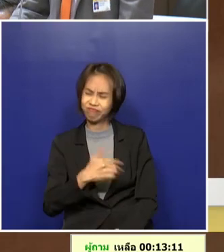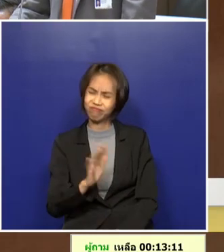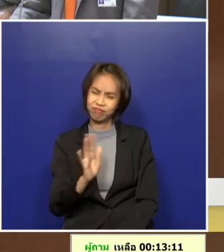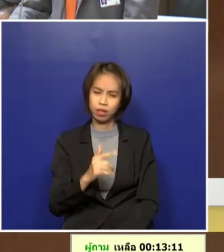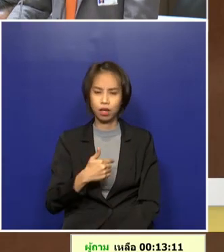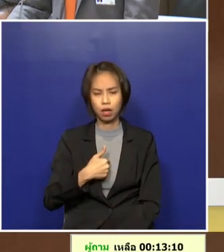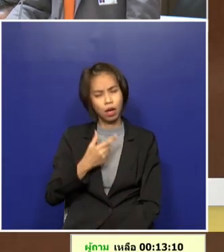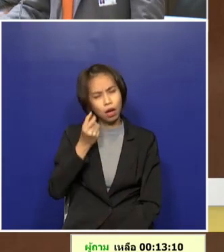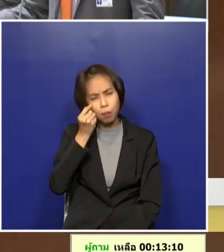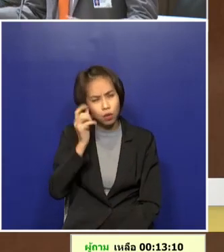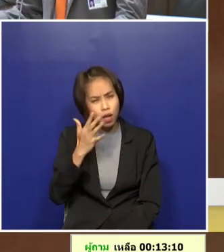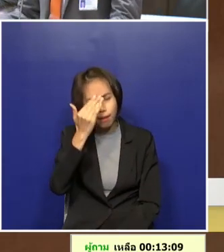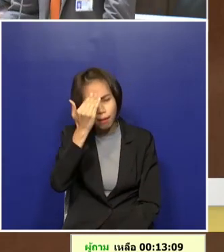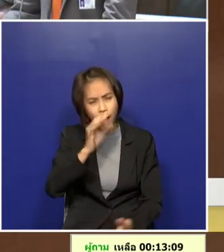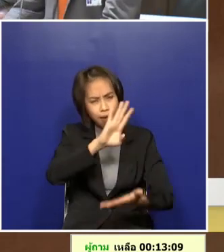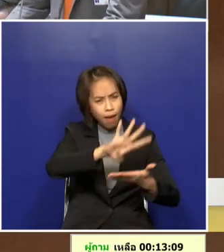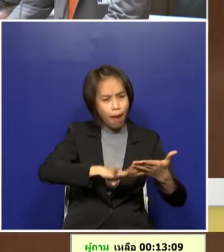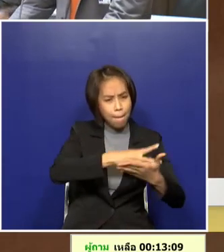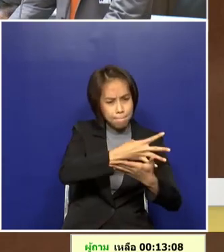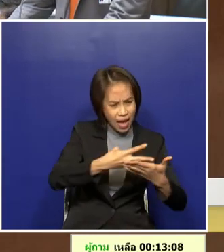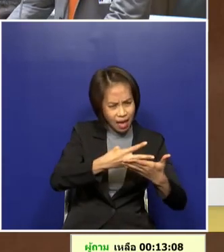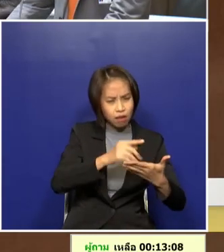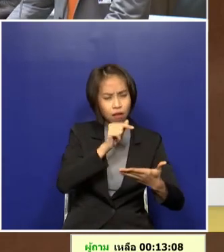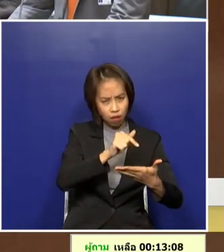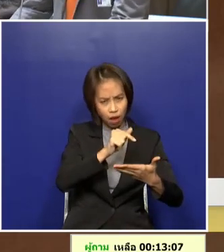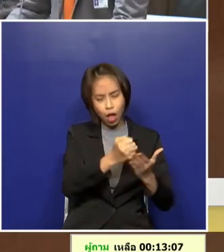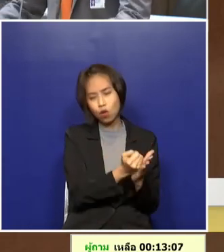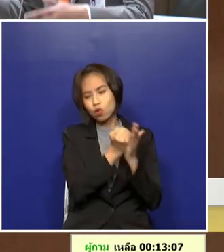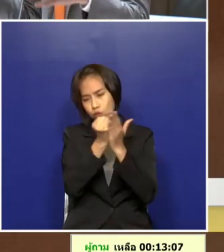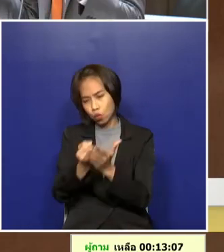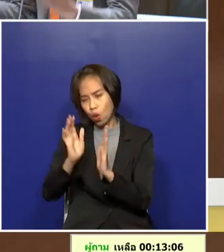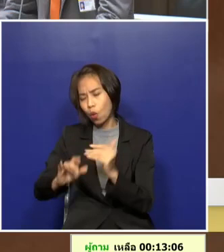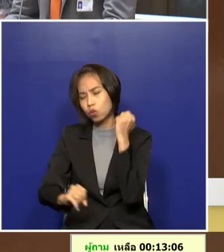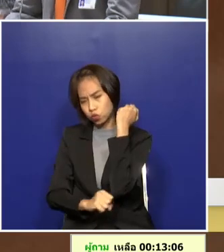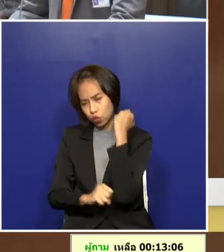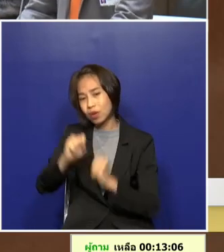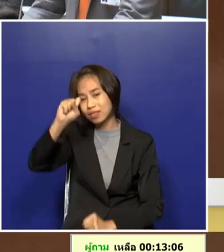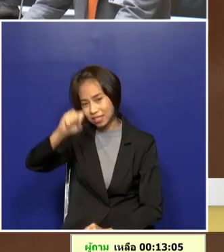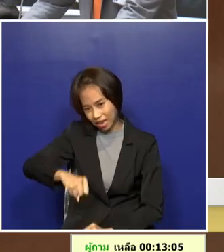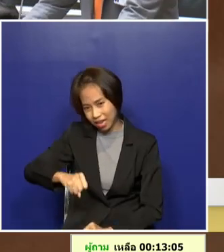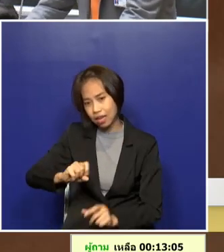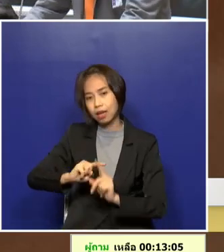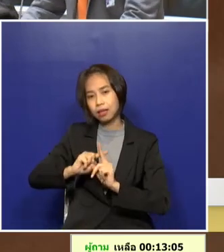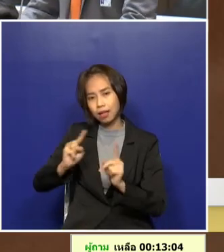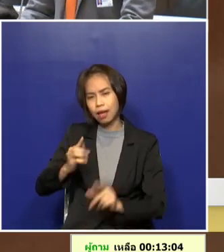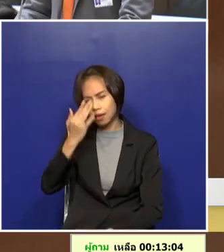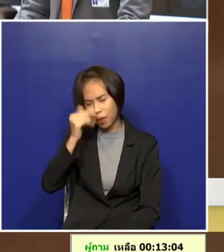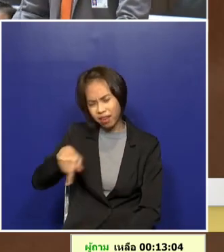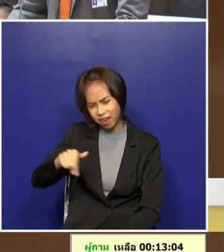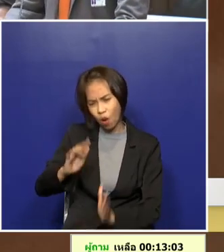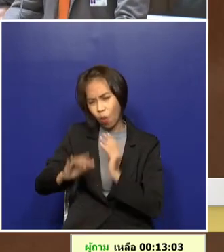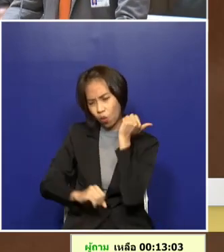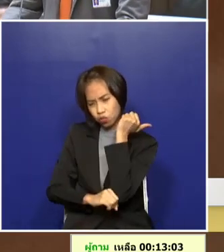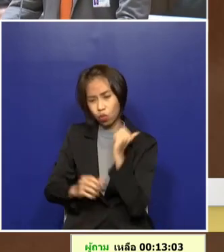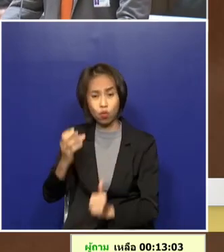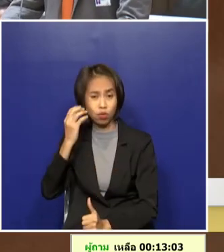ช้อันเนี้ยเพื่อช่วยคนลำบากแล้วจะไปสำทับเขาด้วยความลำบากที่เขาไปหาสมาร์ทโฟนเนี่ยมันเกิดม